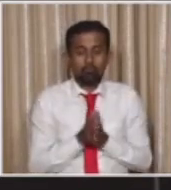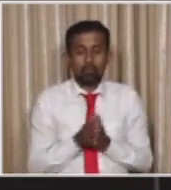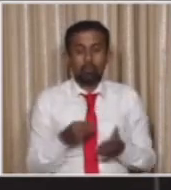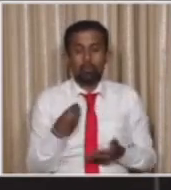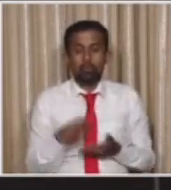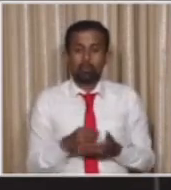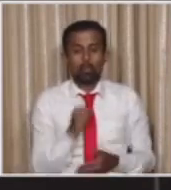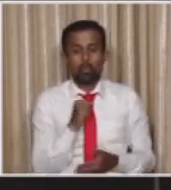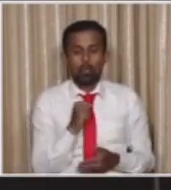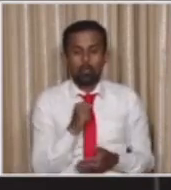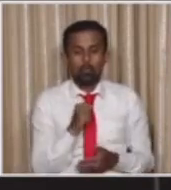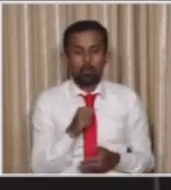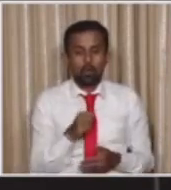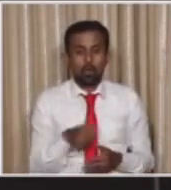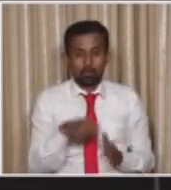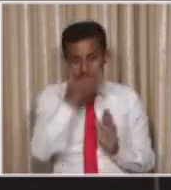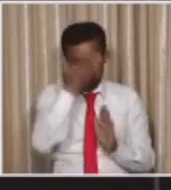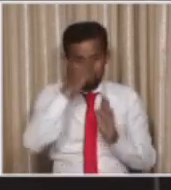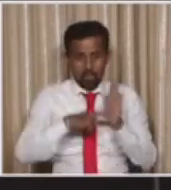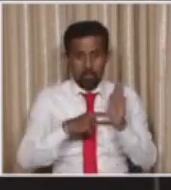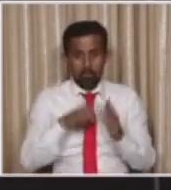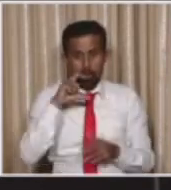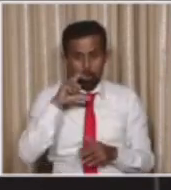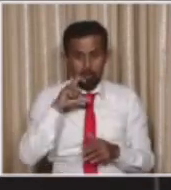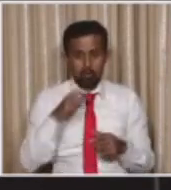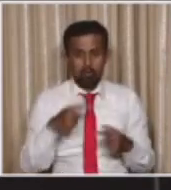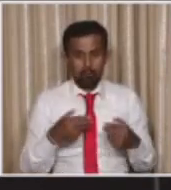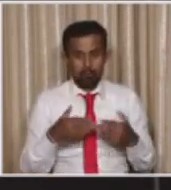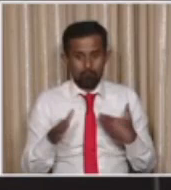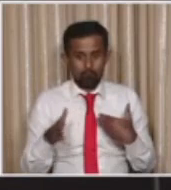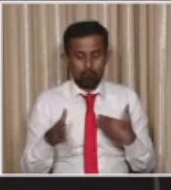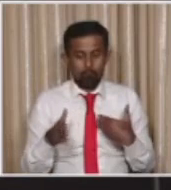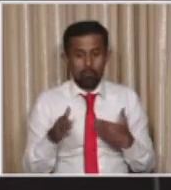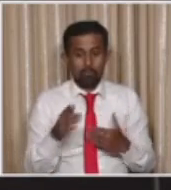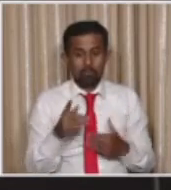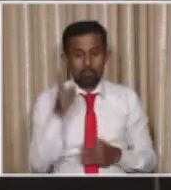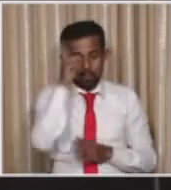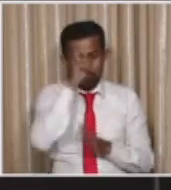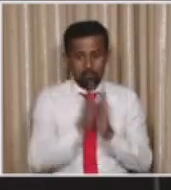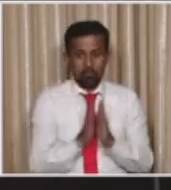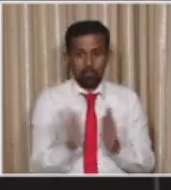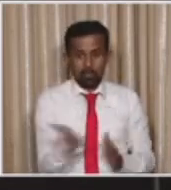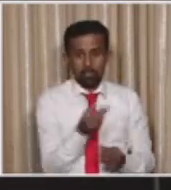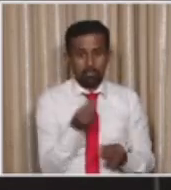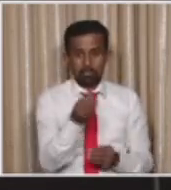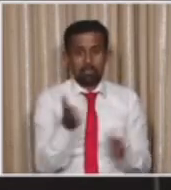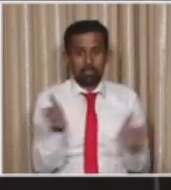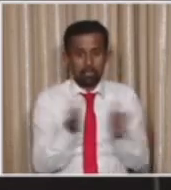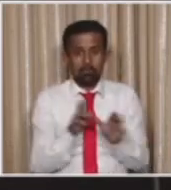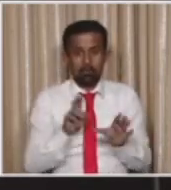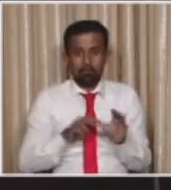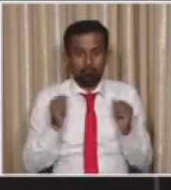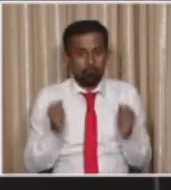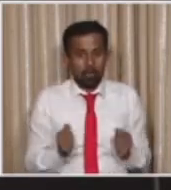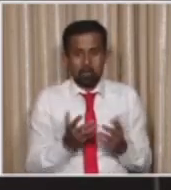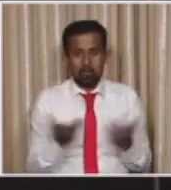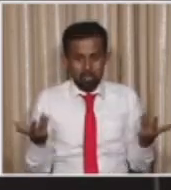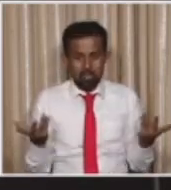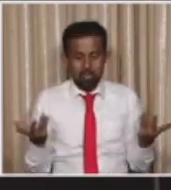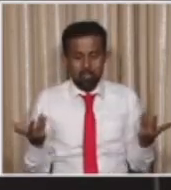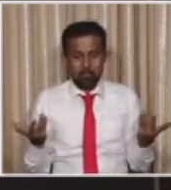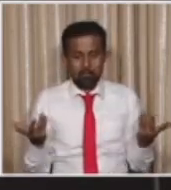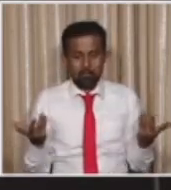කොහොමද? අද අදත් යාපනයේ කොළඹේදී තියෙනවා. අදත් සමහර කෝවිලට යන්න දෙන්නේ නැහැ. ගියත් එකට වාඩි වෙන්නේ නැහැ. අපි දන්නවා